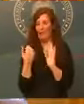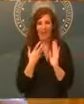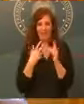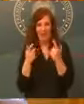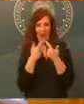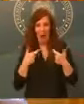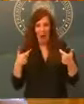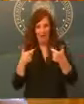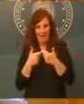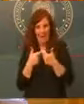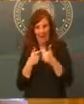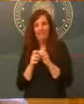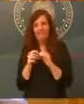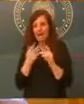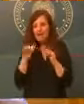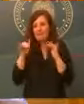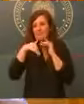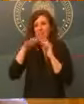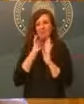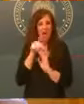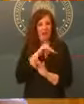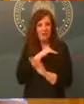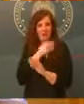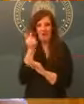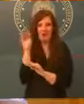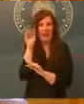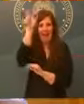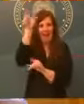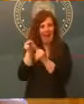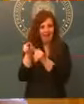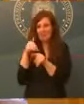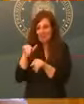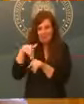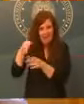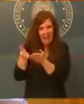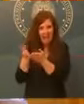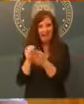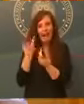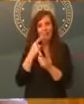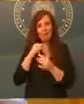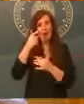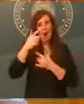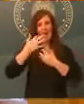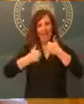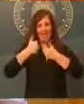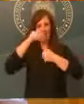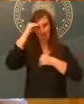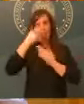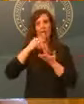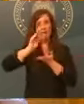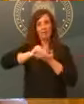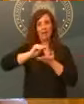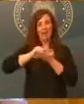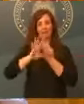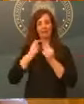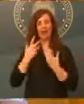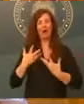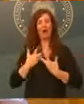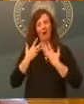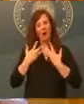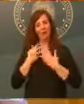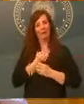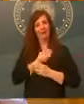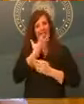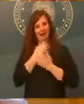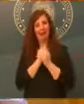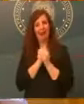era contento, era contento perché aveva fatto gli esami di Stato in presenza. Non è stato facile. Ci avevano detto che gli esami di